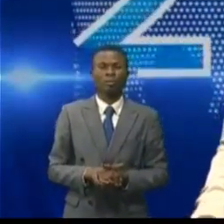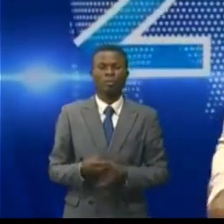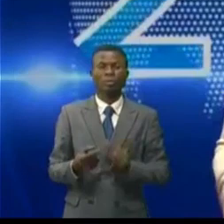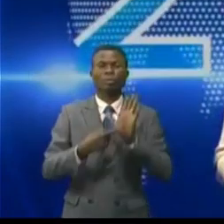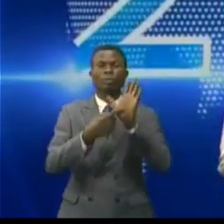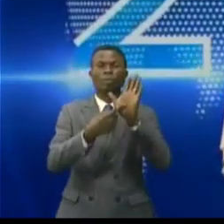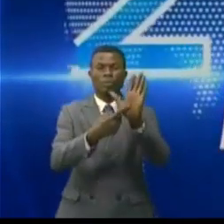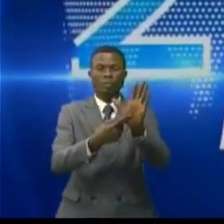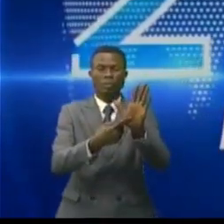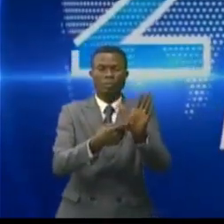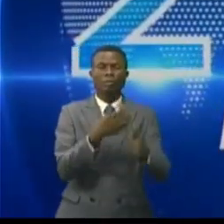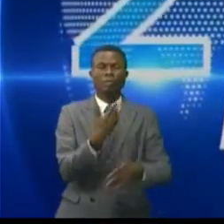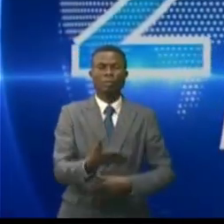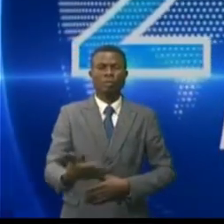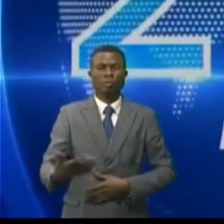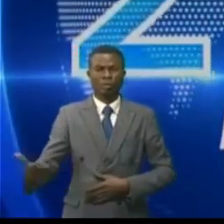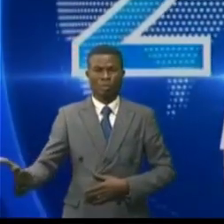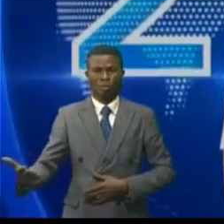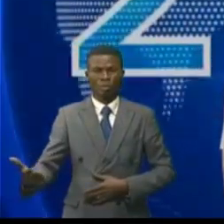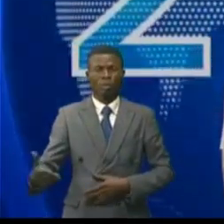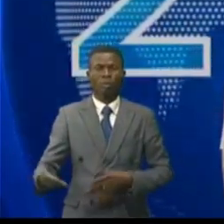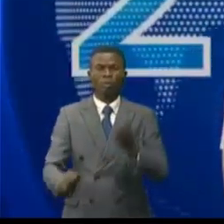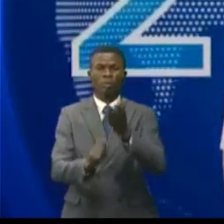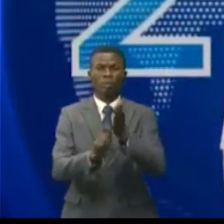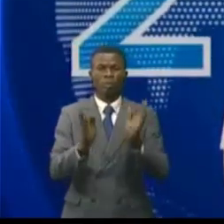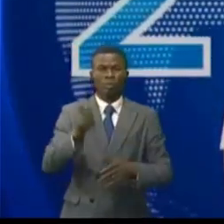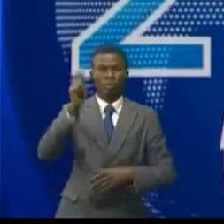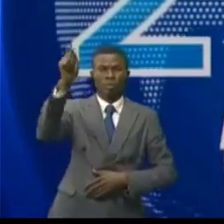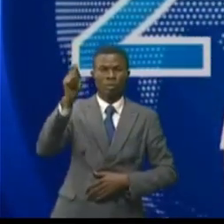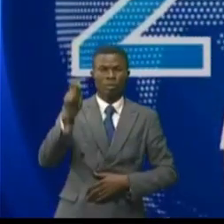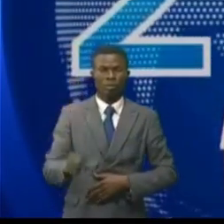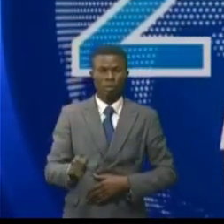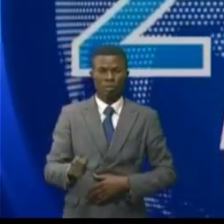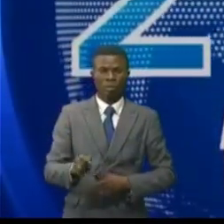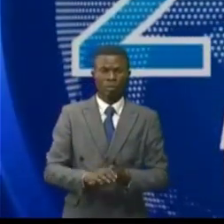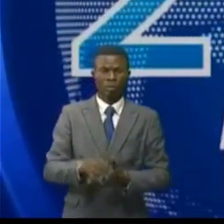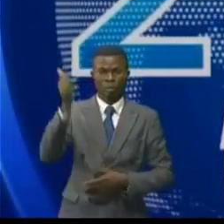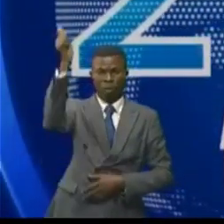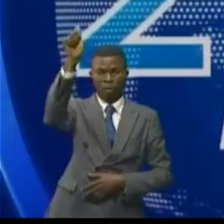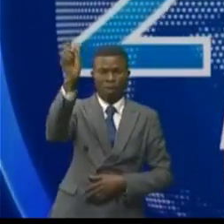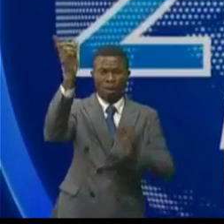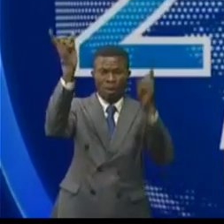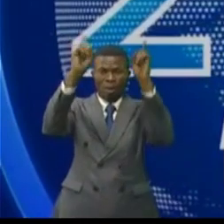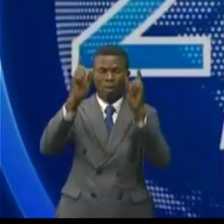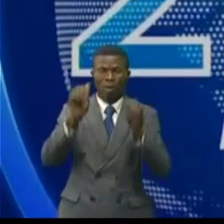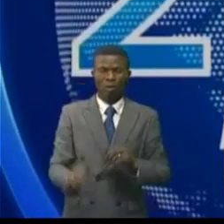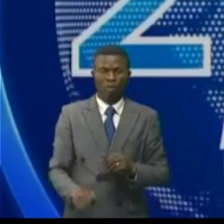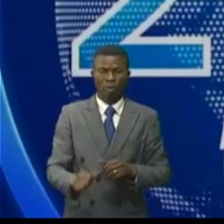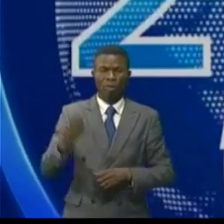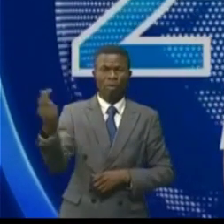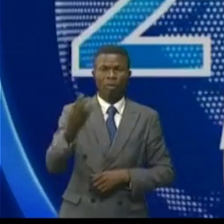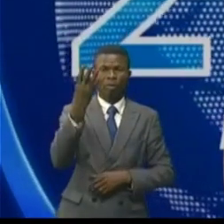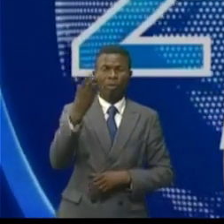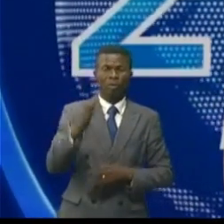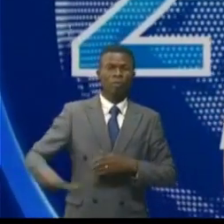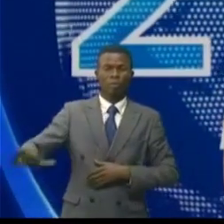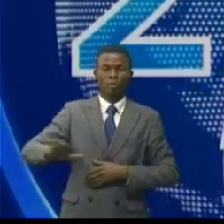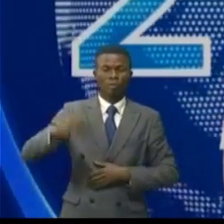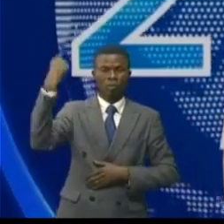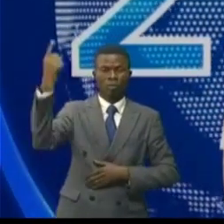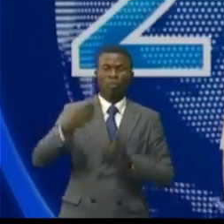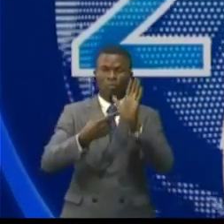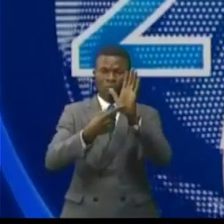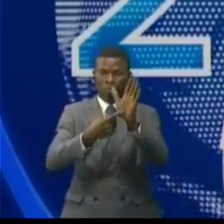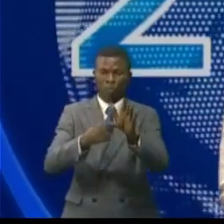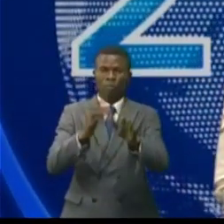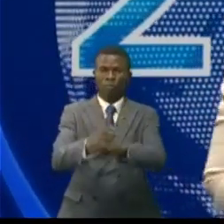Exposition des équipements et de la technologie militaire à Pretoria en Afrique du Sud. 24 pays du monde ont démontré les